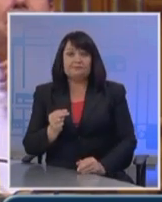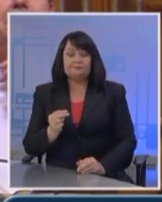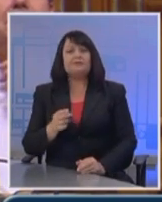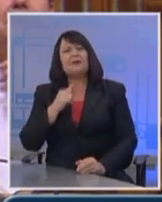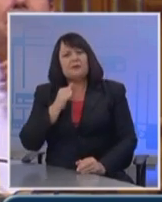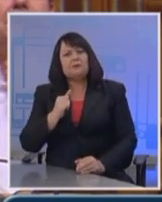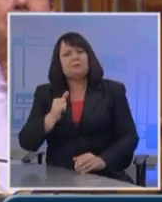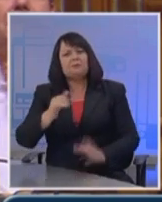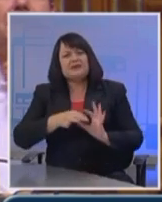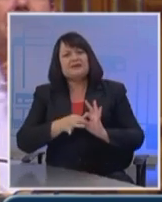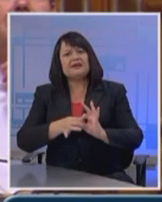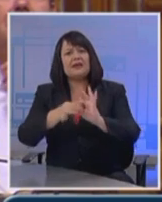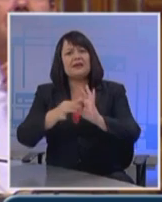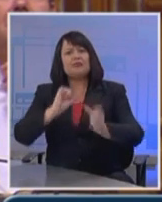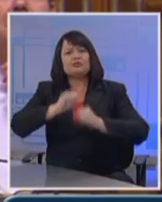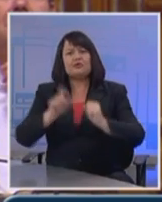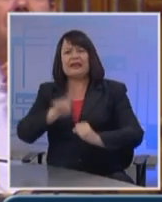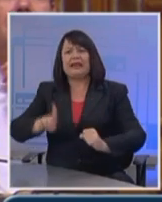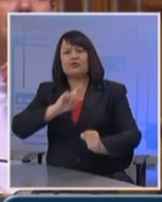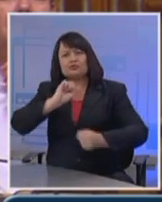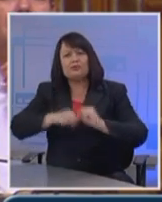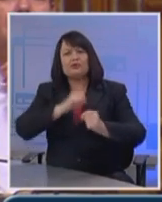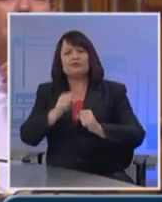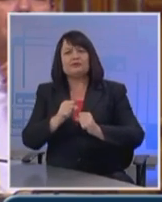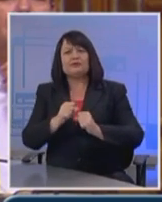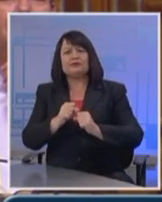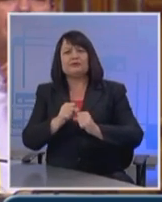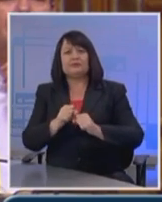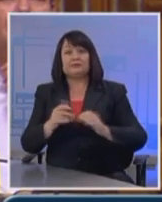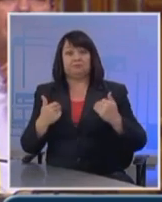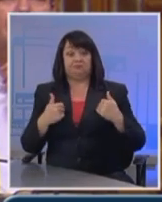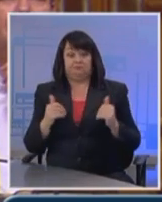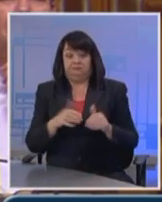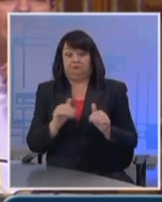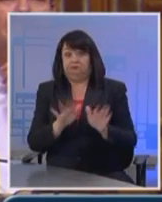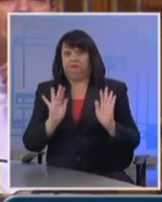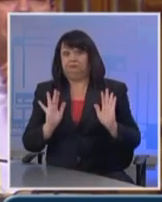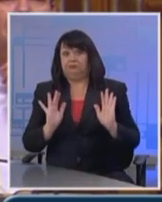διαρκώς επιχειρούσε να πετάξει την μπάλα στην εξέδρα.